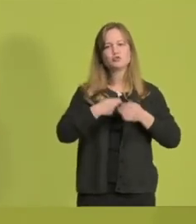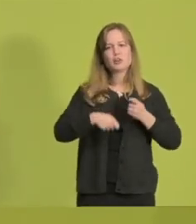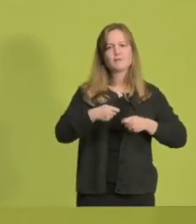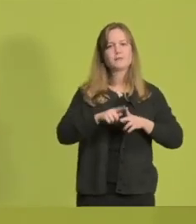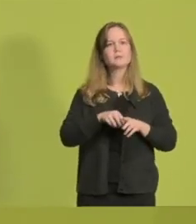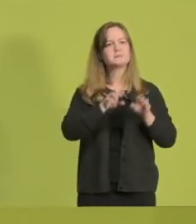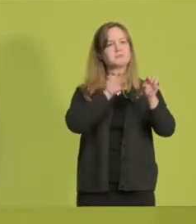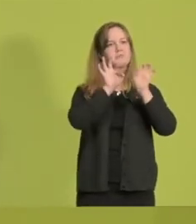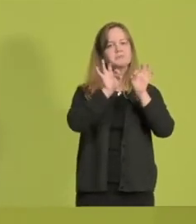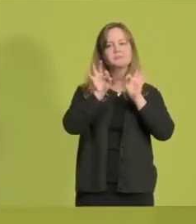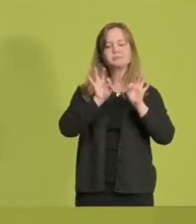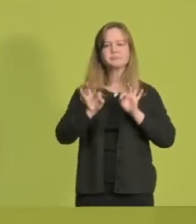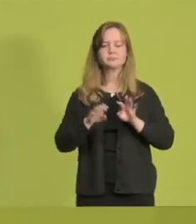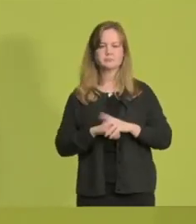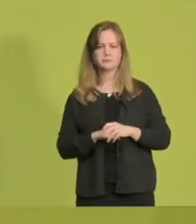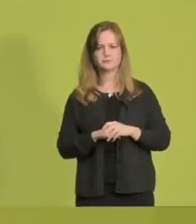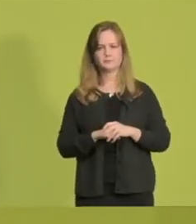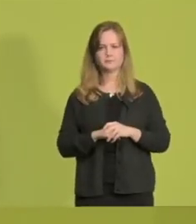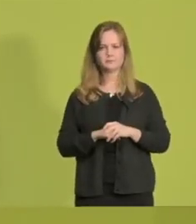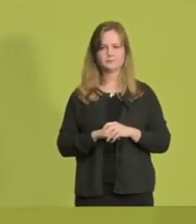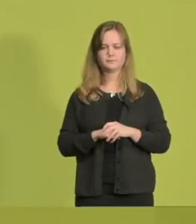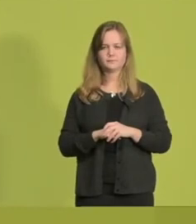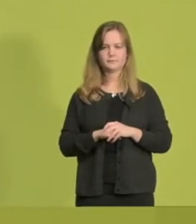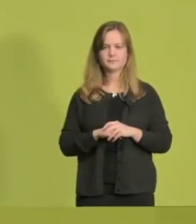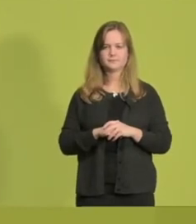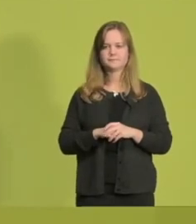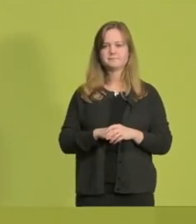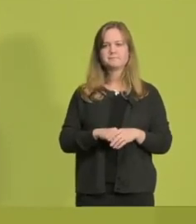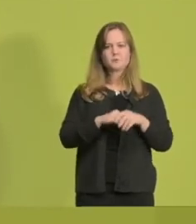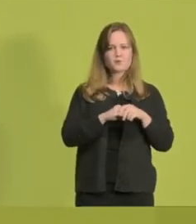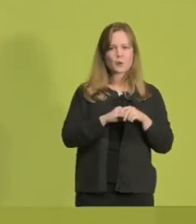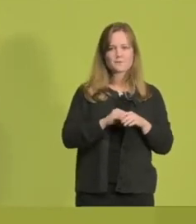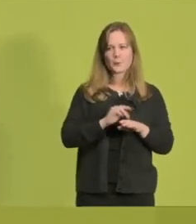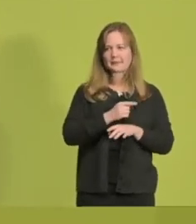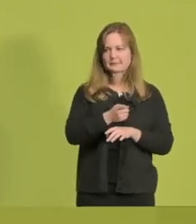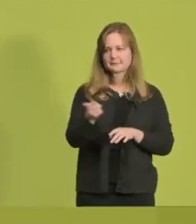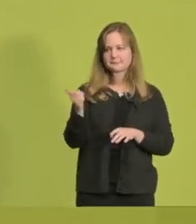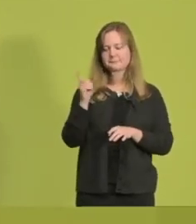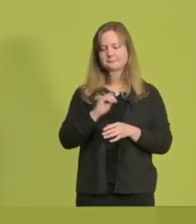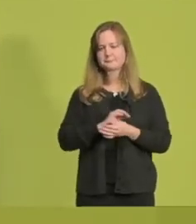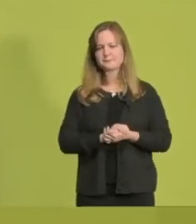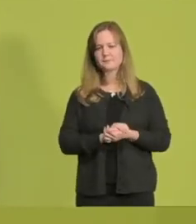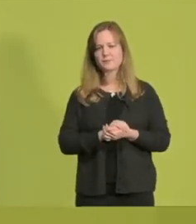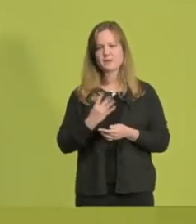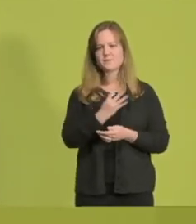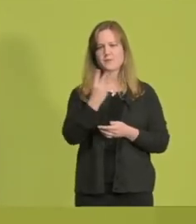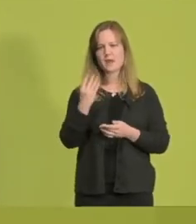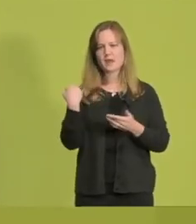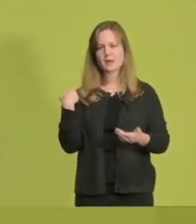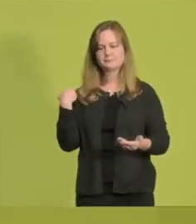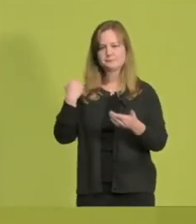und Lebensmittel wählen. Und liebe Freundinnen und Freunde, ich habe in den letzten 4 Jahren sehr